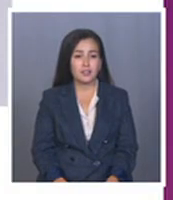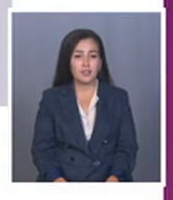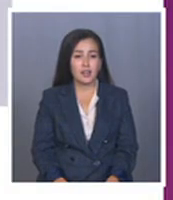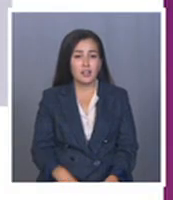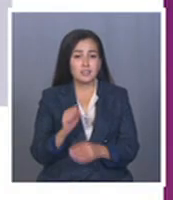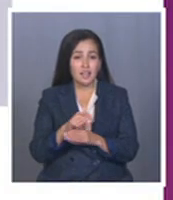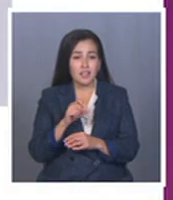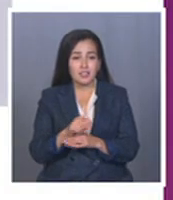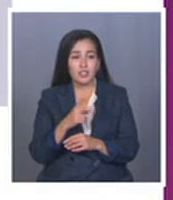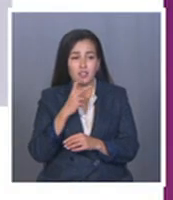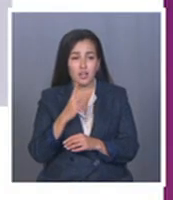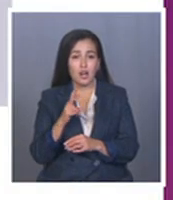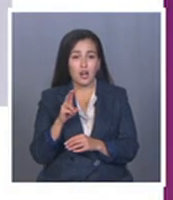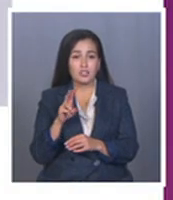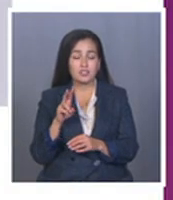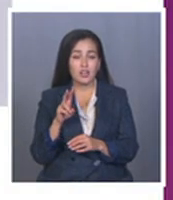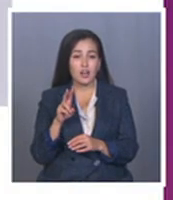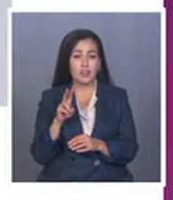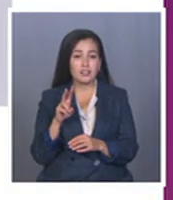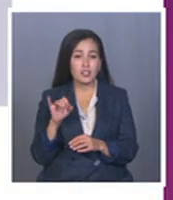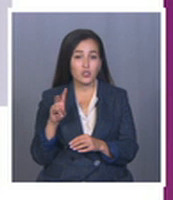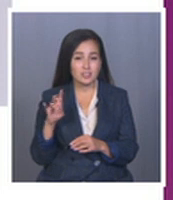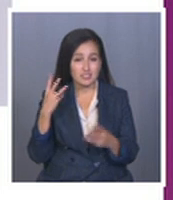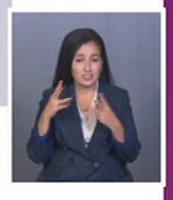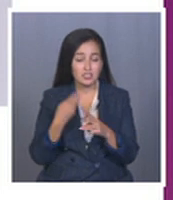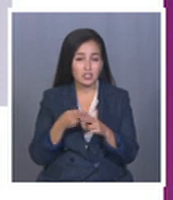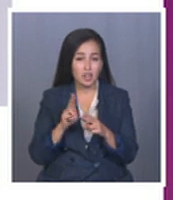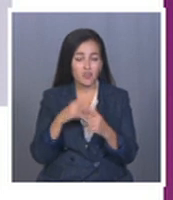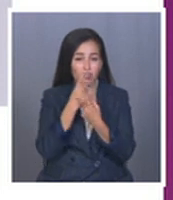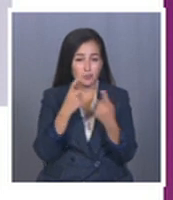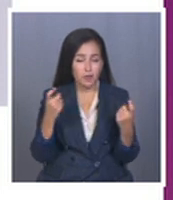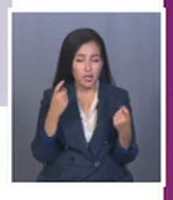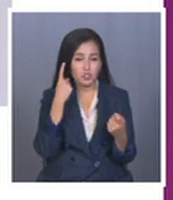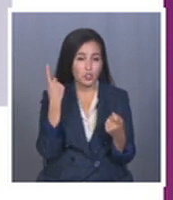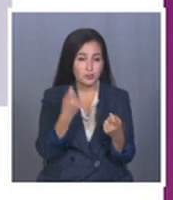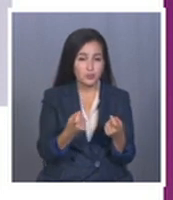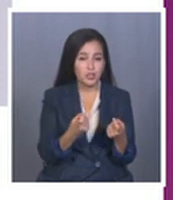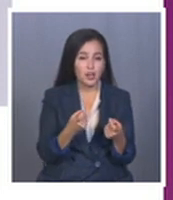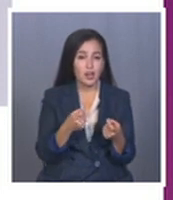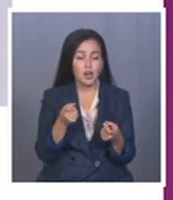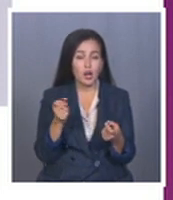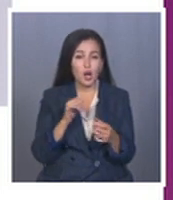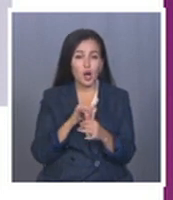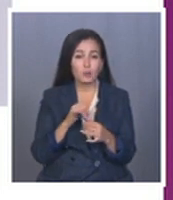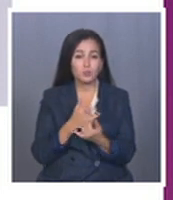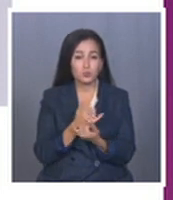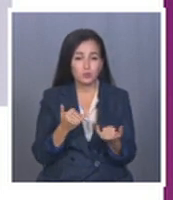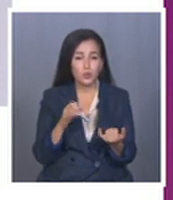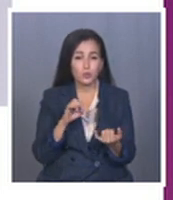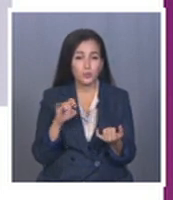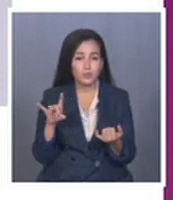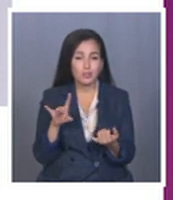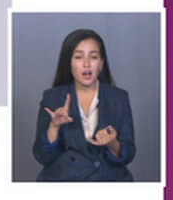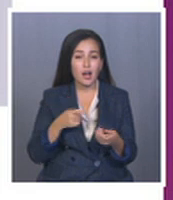Задача официально-делового стиля – информация, сообщение. Сфера применения обслуживает область юридических,